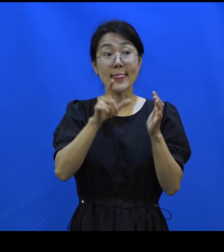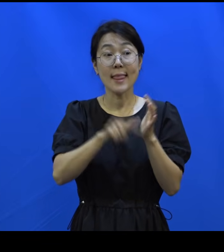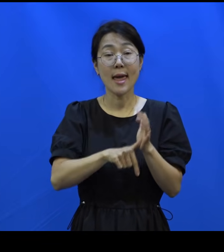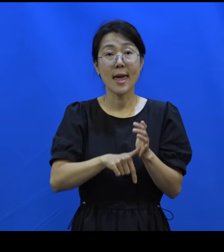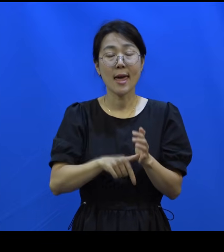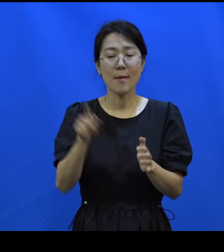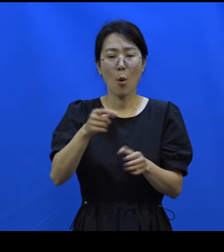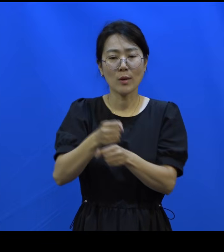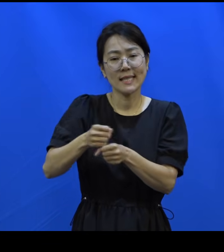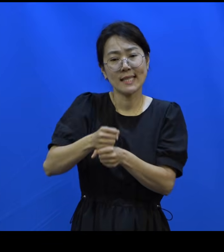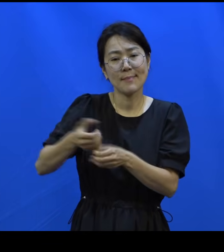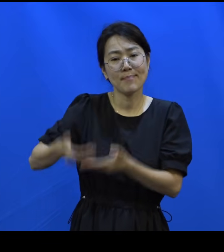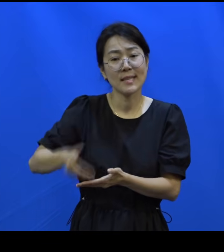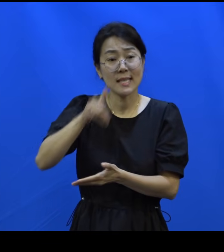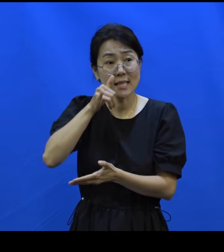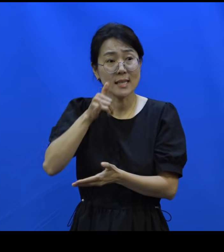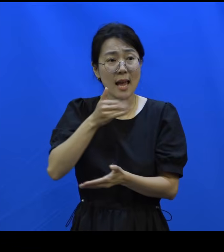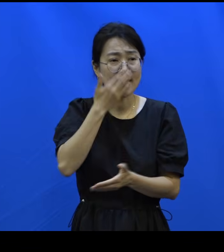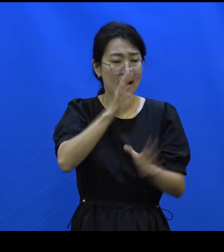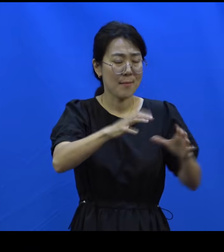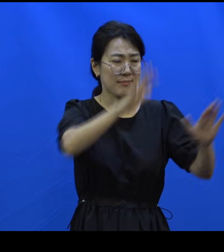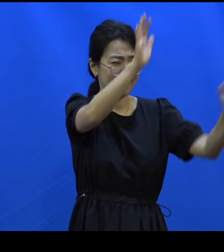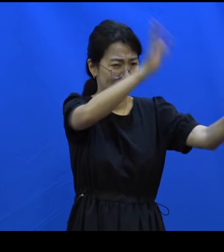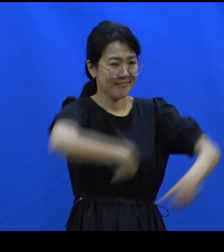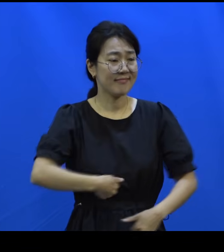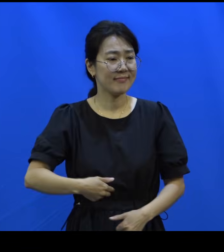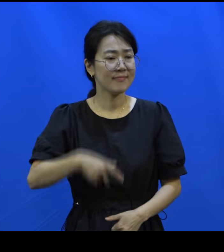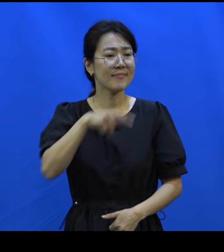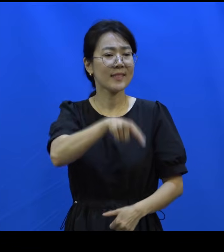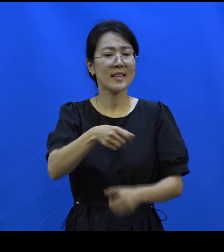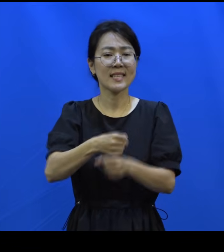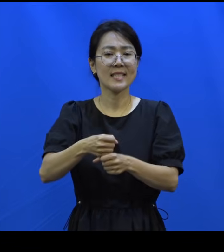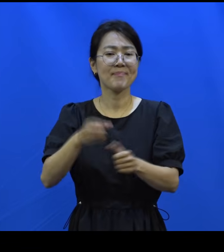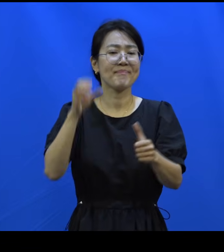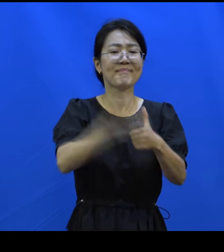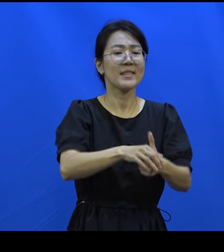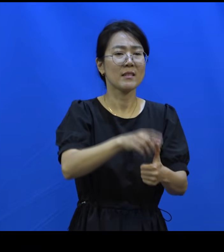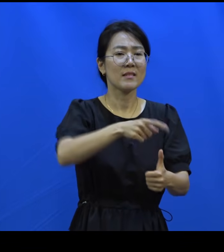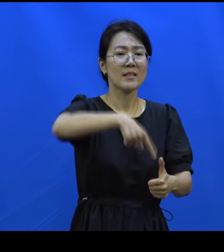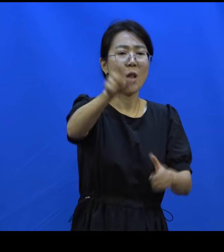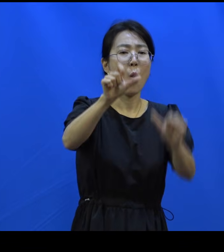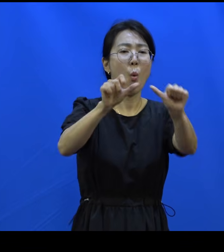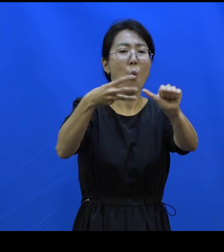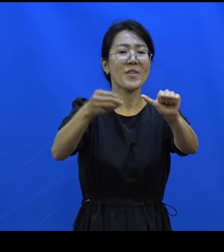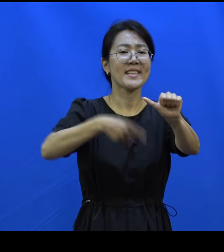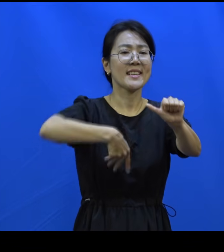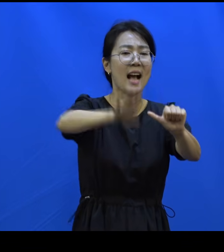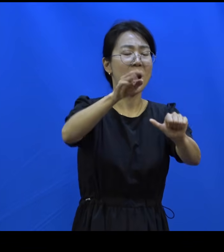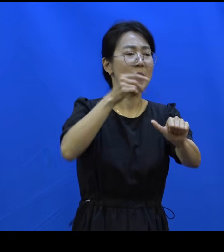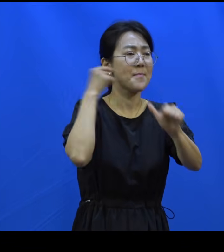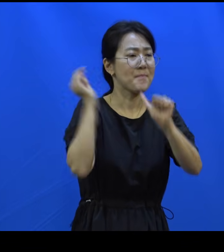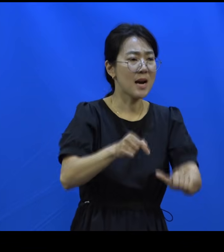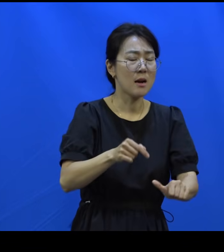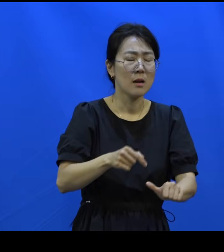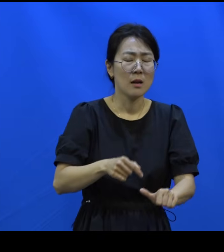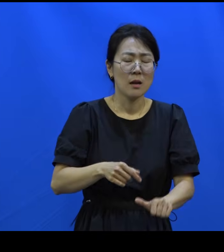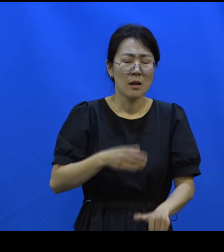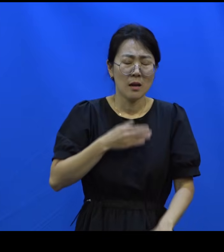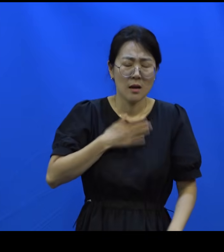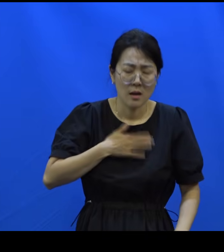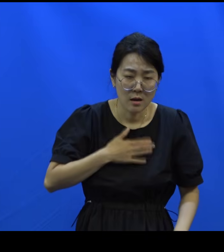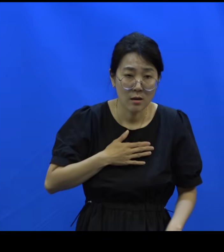거리까지 옮기라고 하면 그대로 해야 될 의무가 있습니다. 거의 모든 유대인들이 이런 강제 노역을 경험했습니다. 로마법이 요구하는